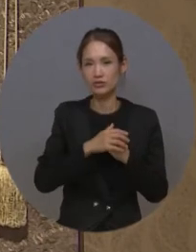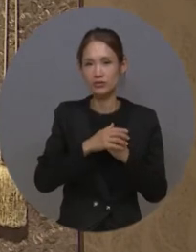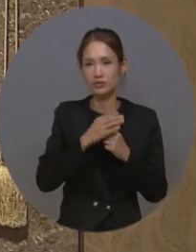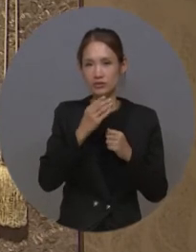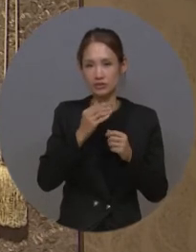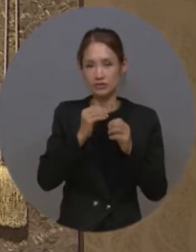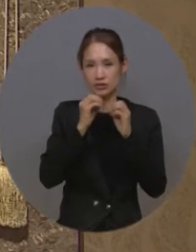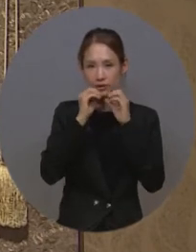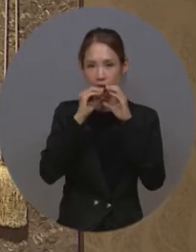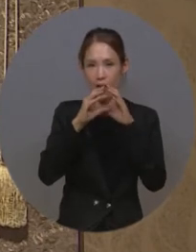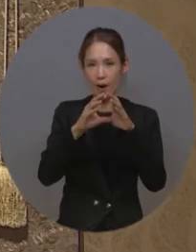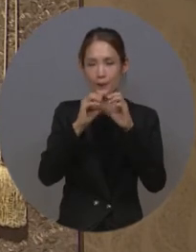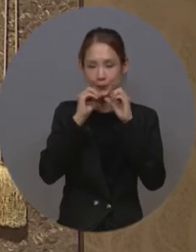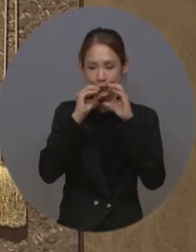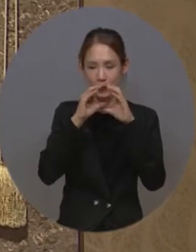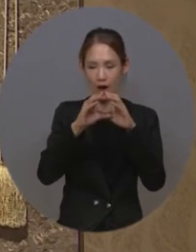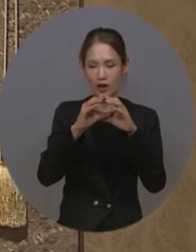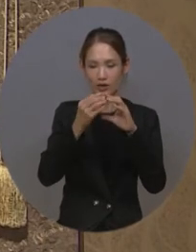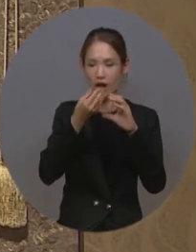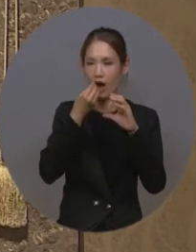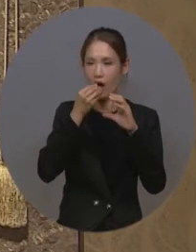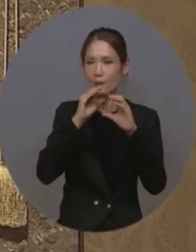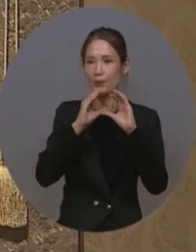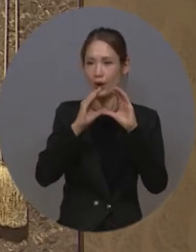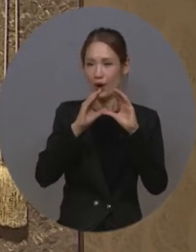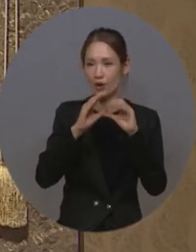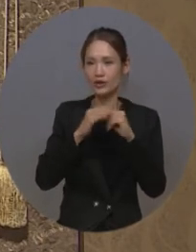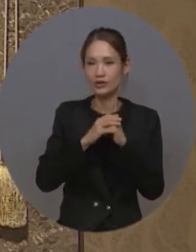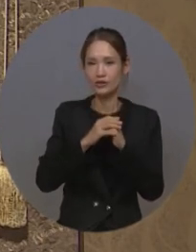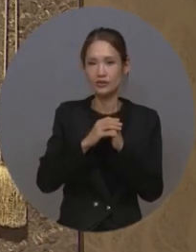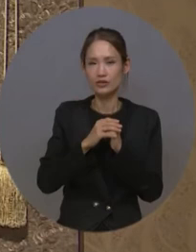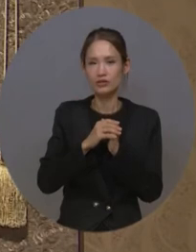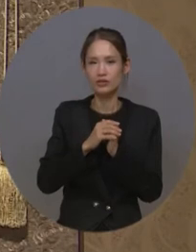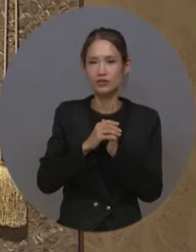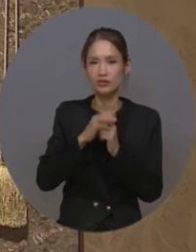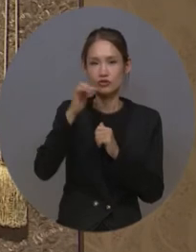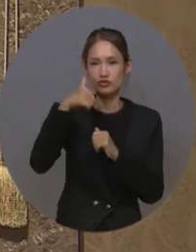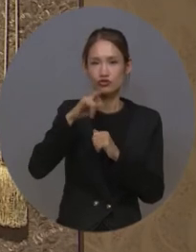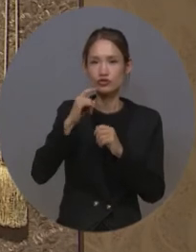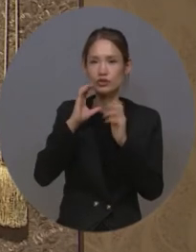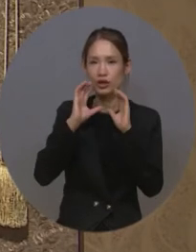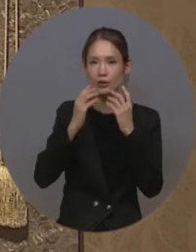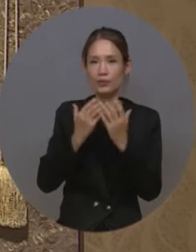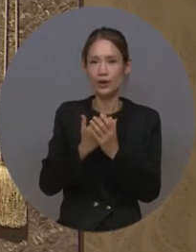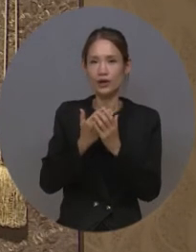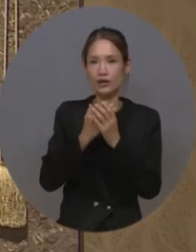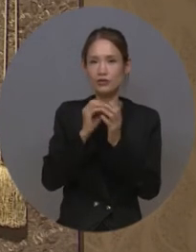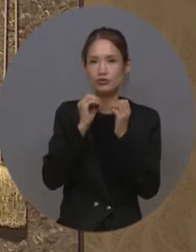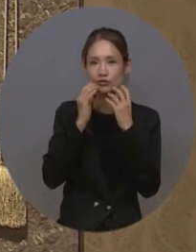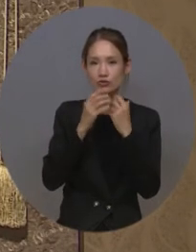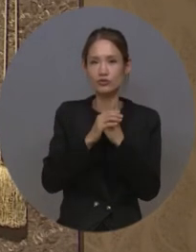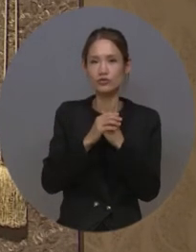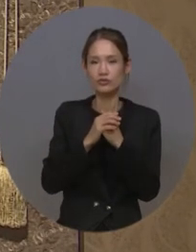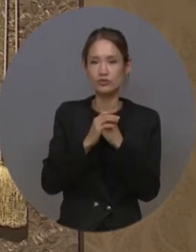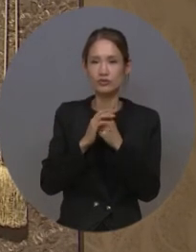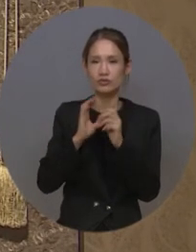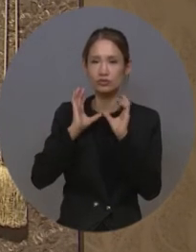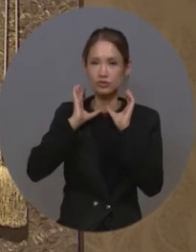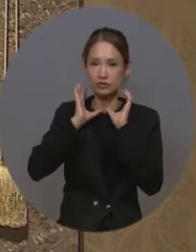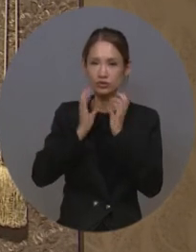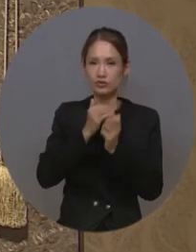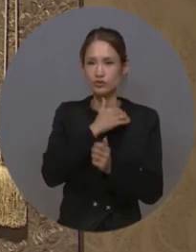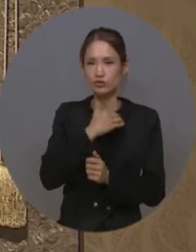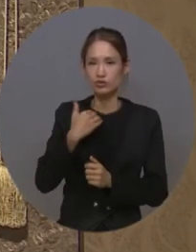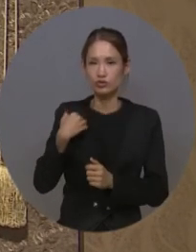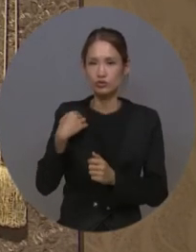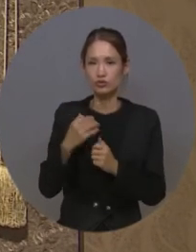여기서 밀어내면서 이렇게 들어가기 때문에 구강 발달이 이렇게 나와요. 그럼 뒤쪽 기도가 충분히